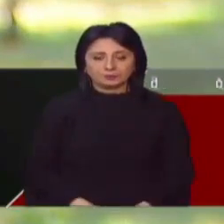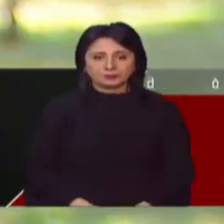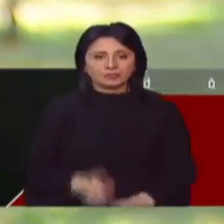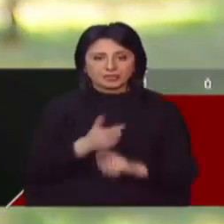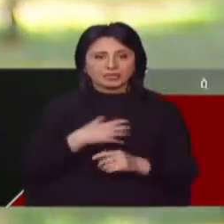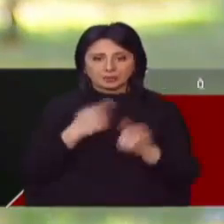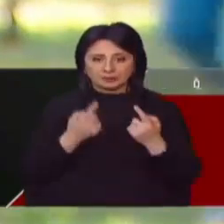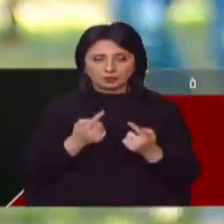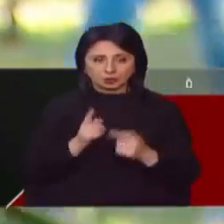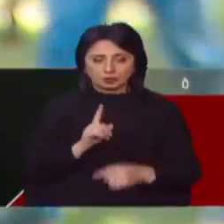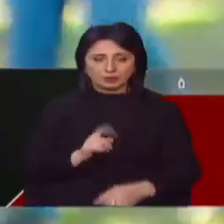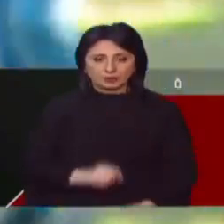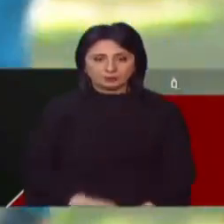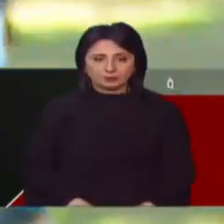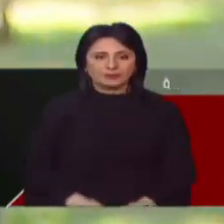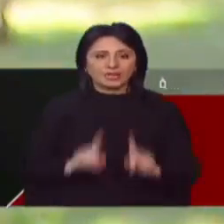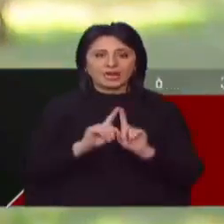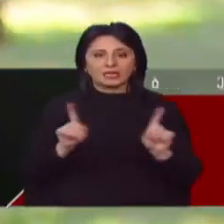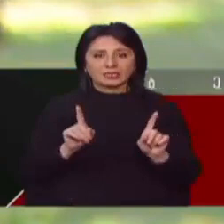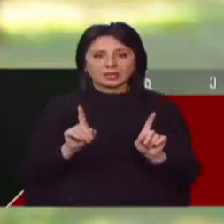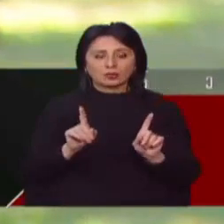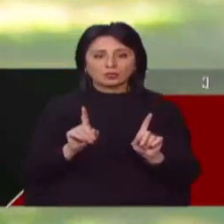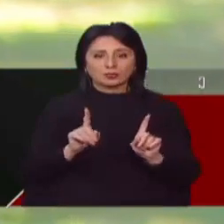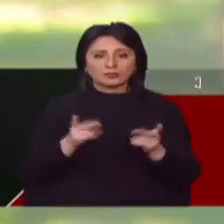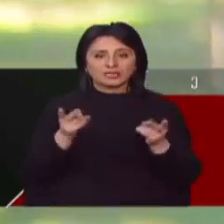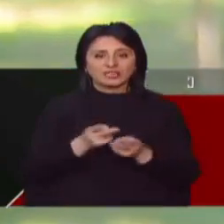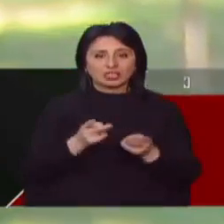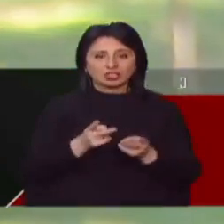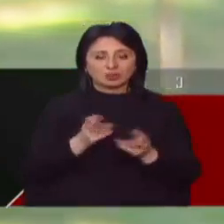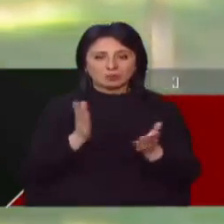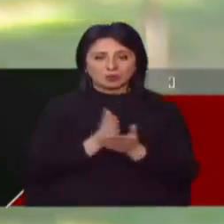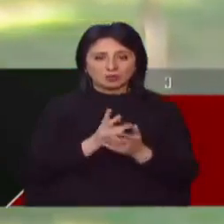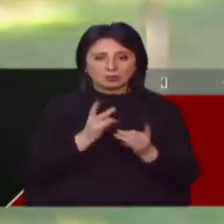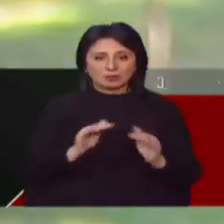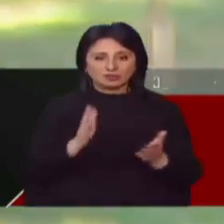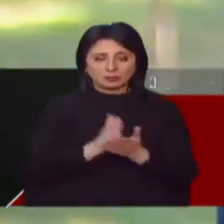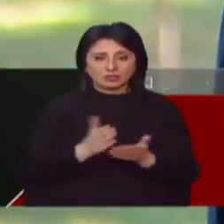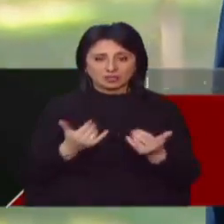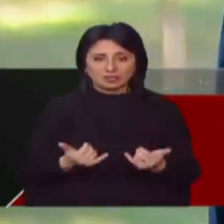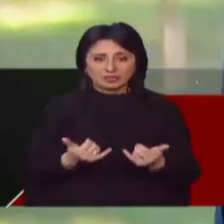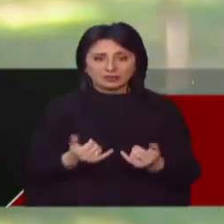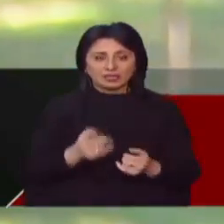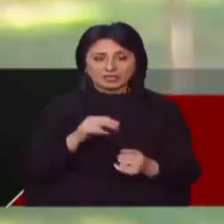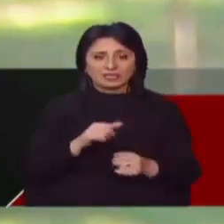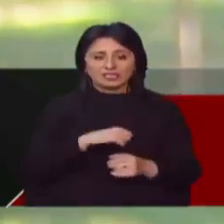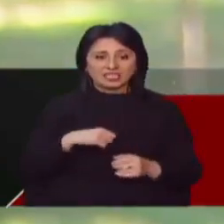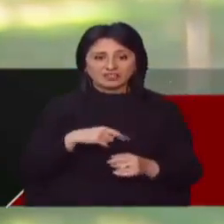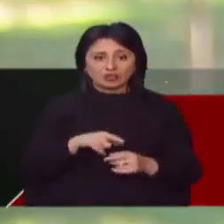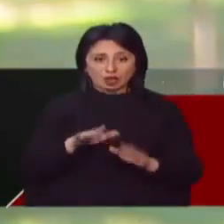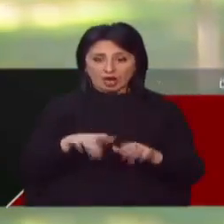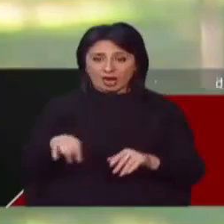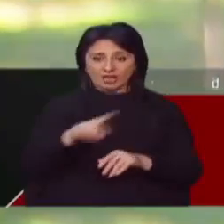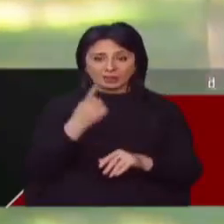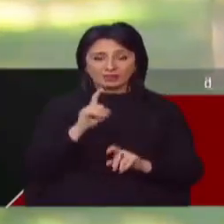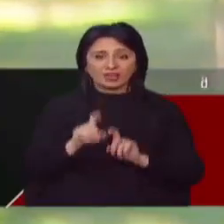ძალიან მნიშვნელოვანია. განსაკუთრებული საჭიროების მქონე ბავშვებთან ვარ დღეს. Ეს თვითონ ეს ადგილი